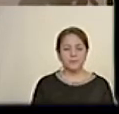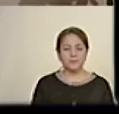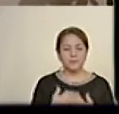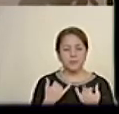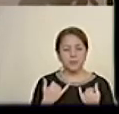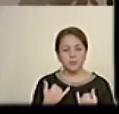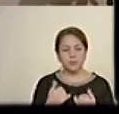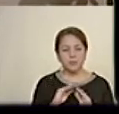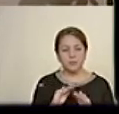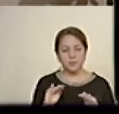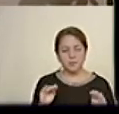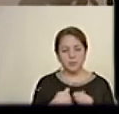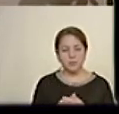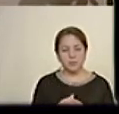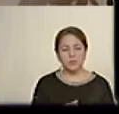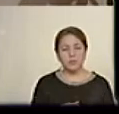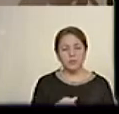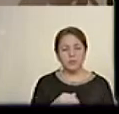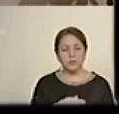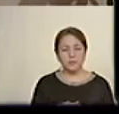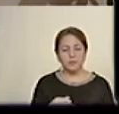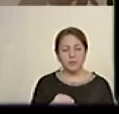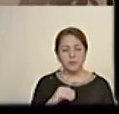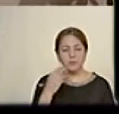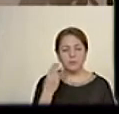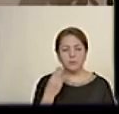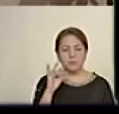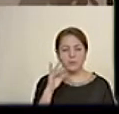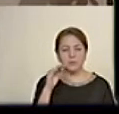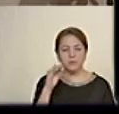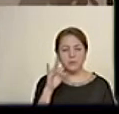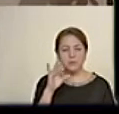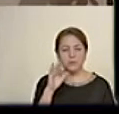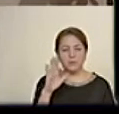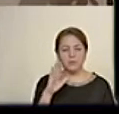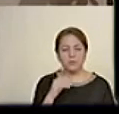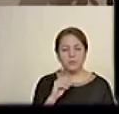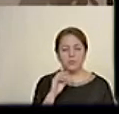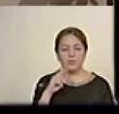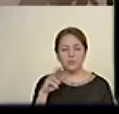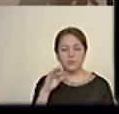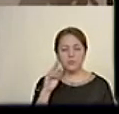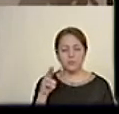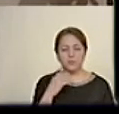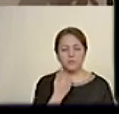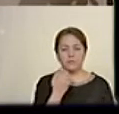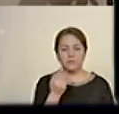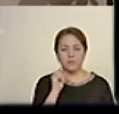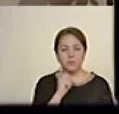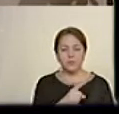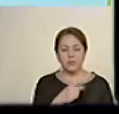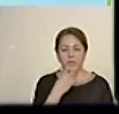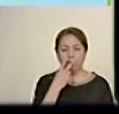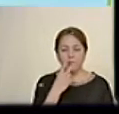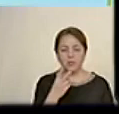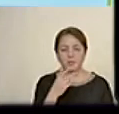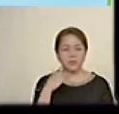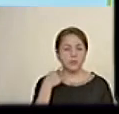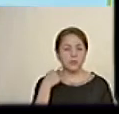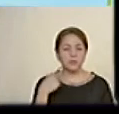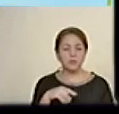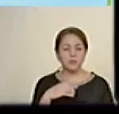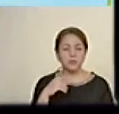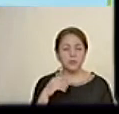А теперь, ребята, проведем цифровой диктант. Ваша задача – указать номера словосочетаний